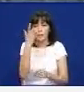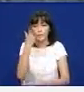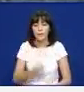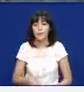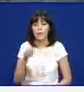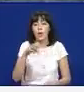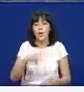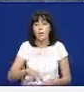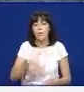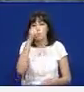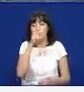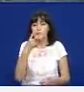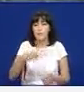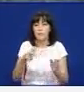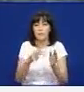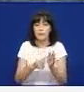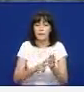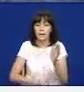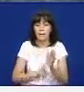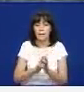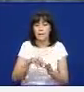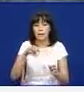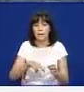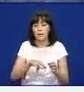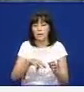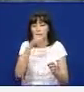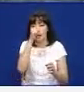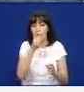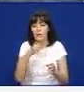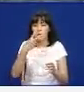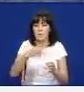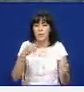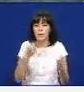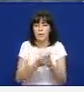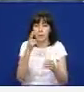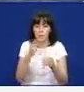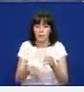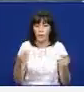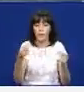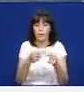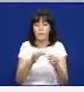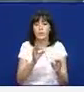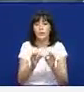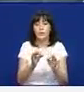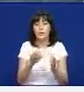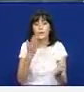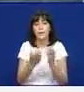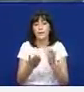20-сына бастаған жұмыстарды, тамыз айының 20-сына дейін бітіру керек, бірақ 15-ін неде бітіруге барлығын межелеп отырмыз қазіргі таңда. Егер